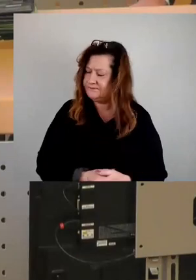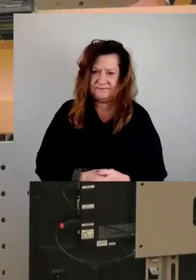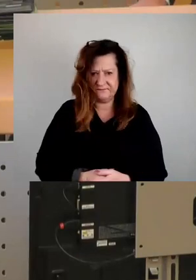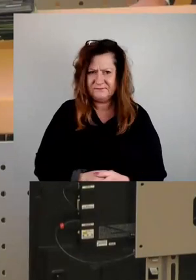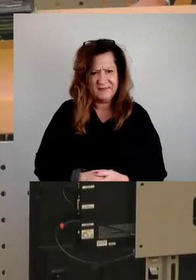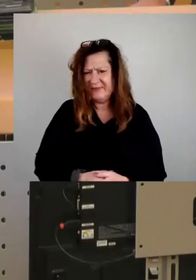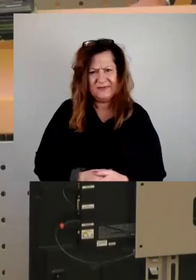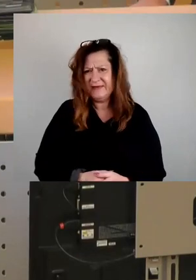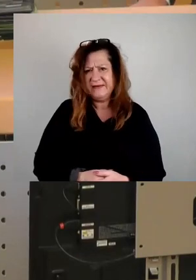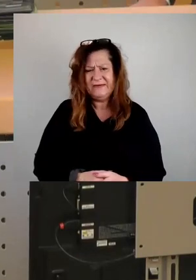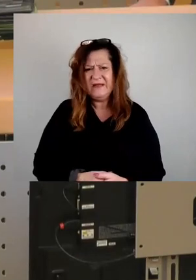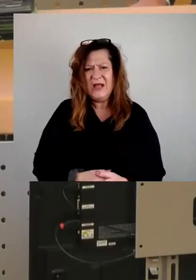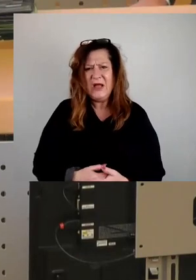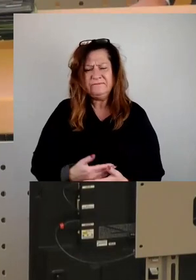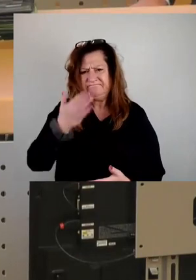Grütze.